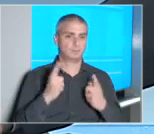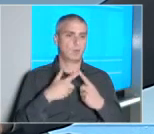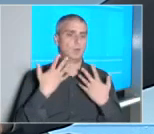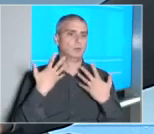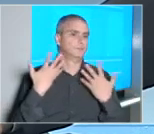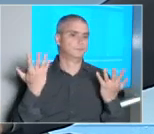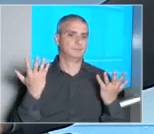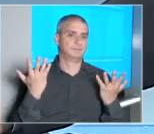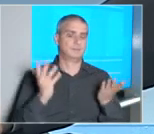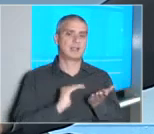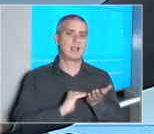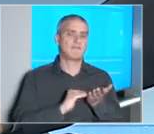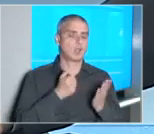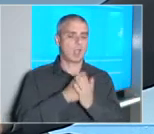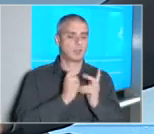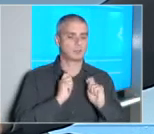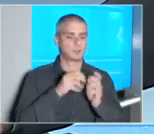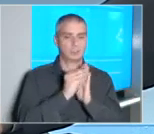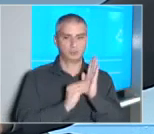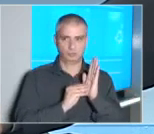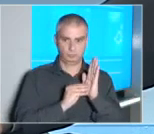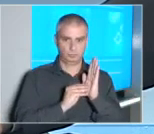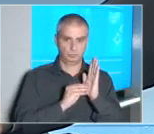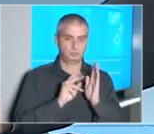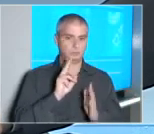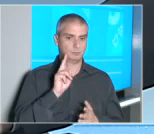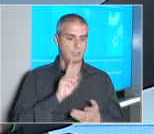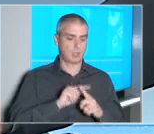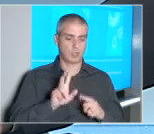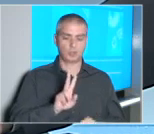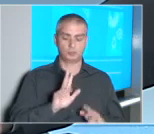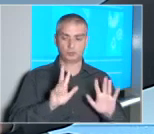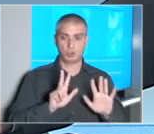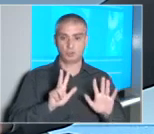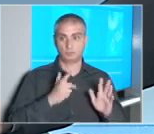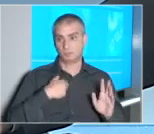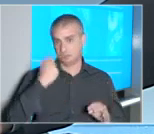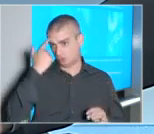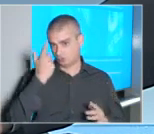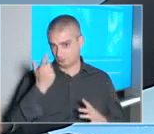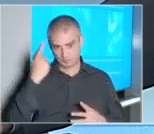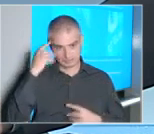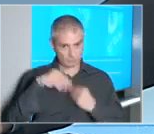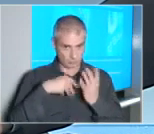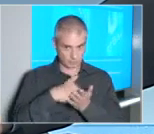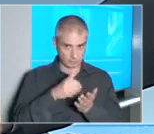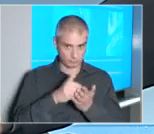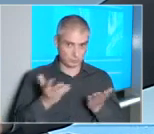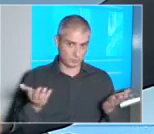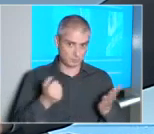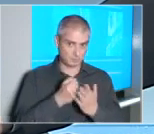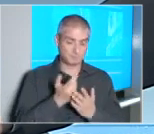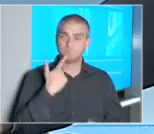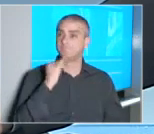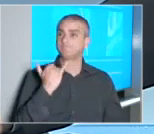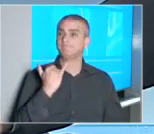חם, לפחות עד הגשת הרשימות, בשניים בחודש אוגוסט. אז נדמה לי שהספקולציות המשיכו לעטוף אותנו, דני?